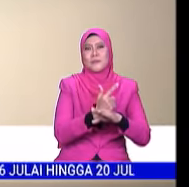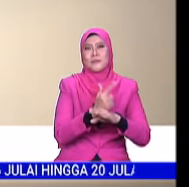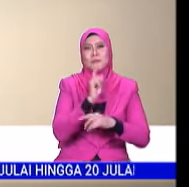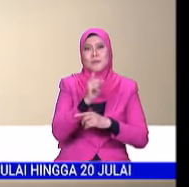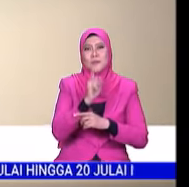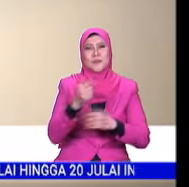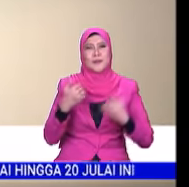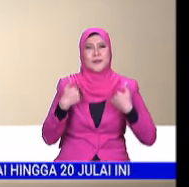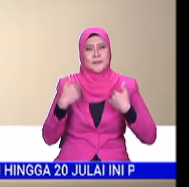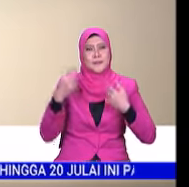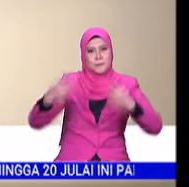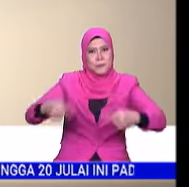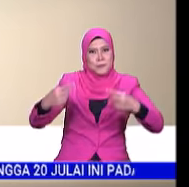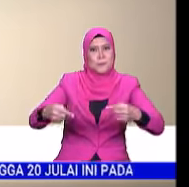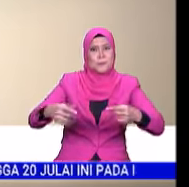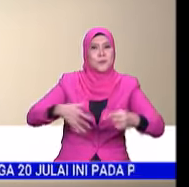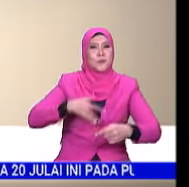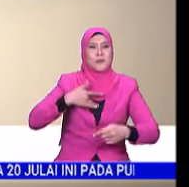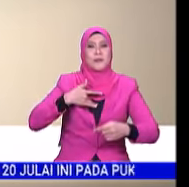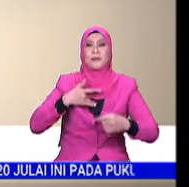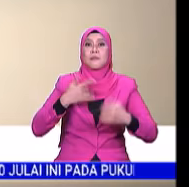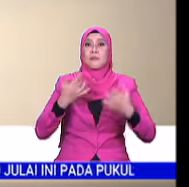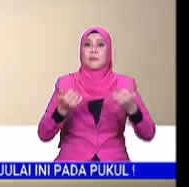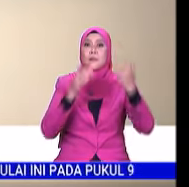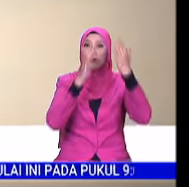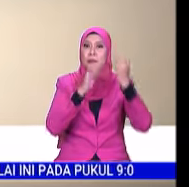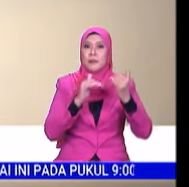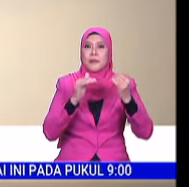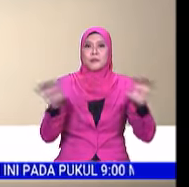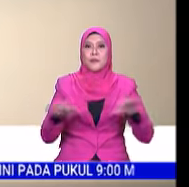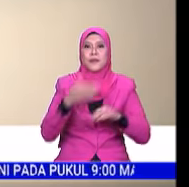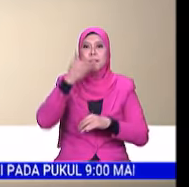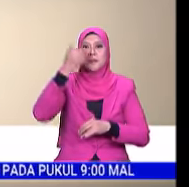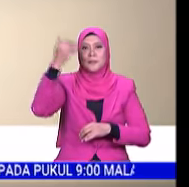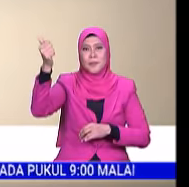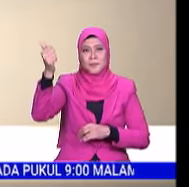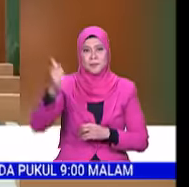ada feeling competition tu, dan harapan saya just nak buat yang terbaik nanti.